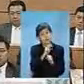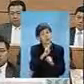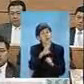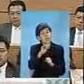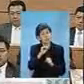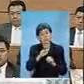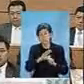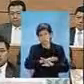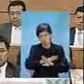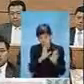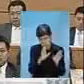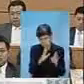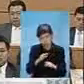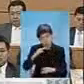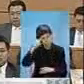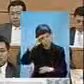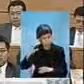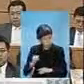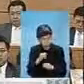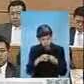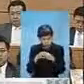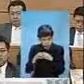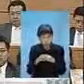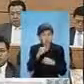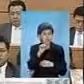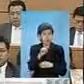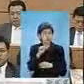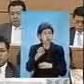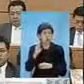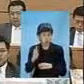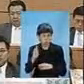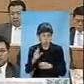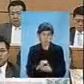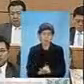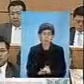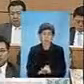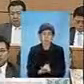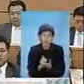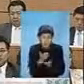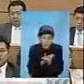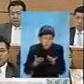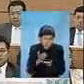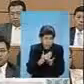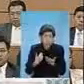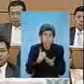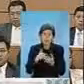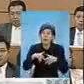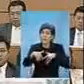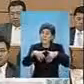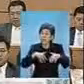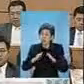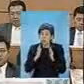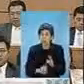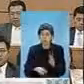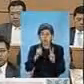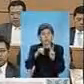ชนแล้วคณะรัฐประหารก็ตั้งสภาร่างรัฐธรรมนูญโดยให้มีสมัชชาประชาชน